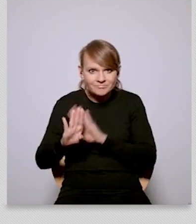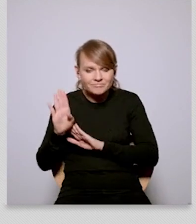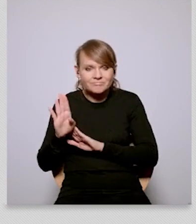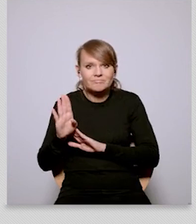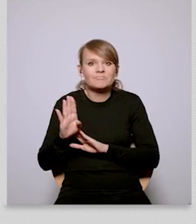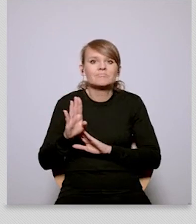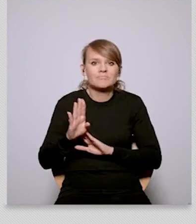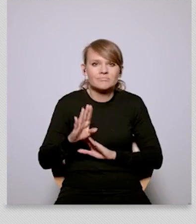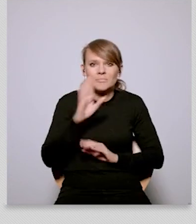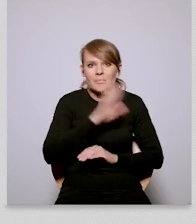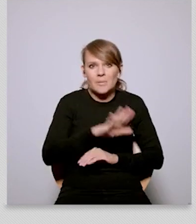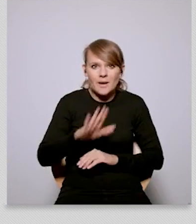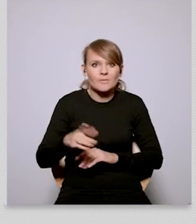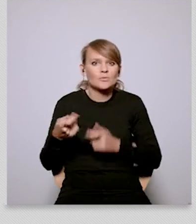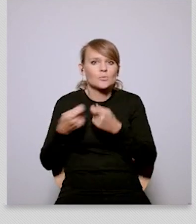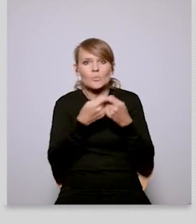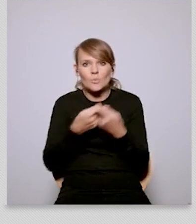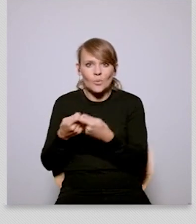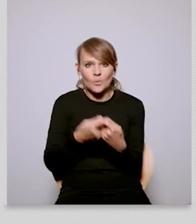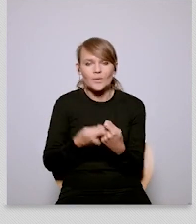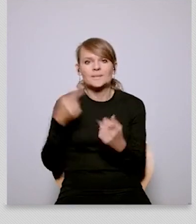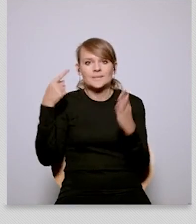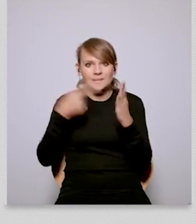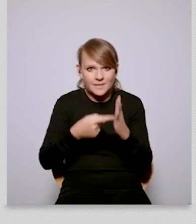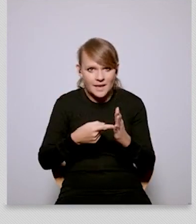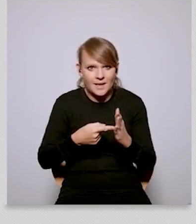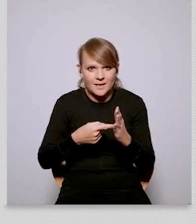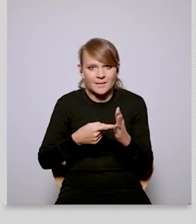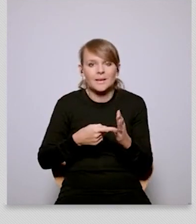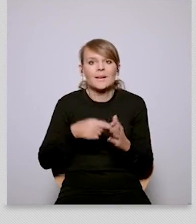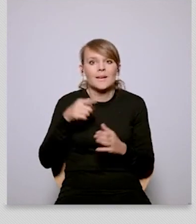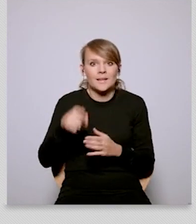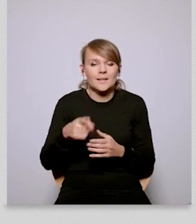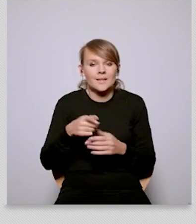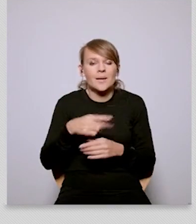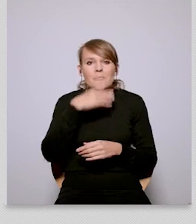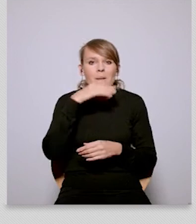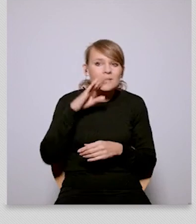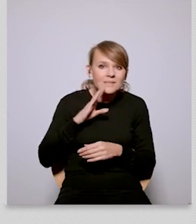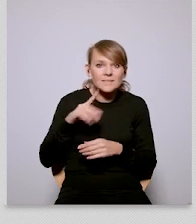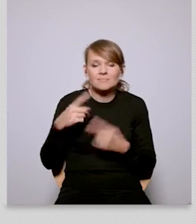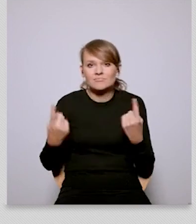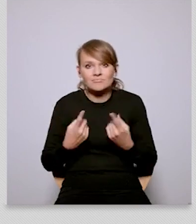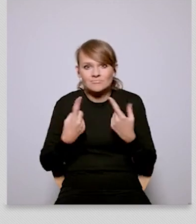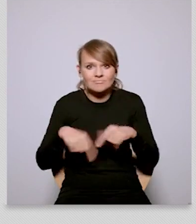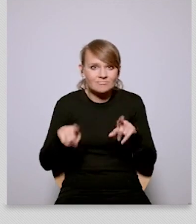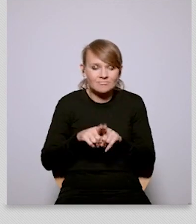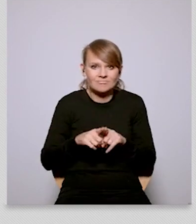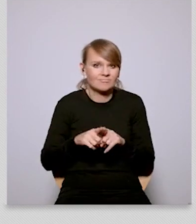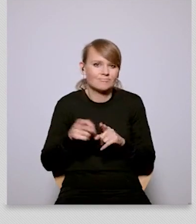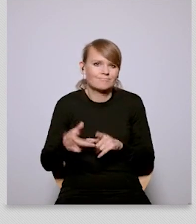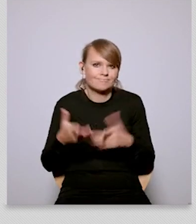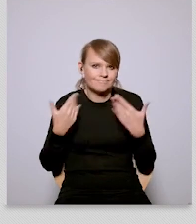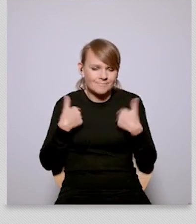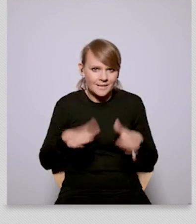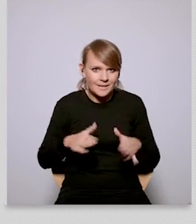wspólny wspólny cel żeby do tak realizacji tak pesymistycznego scenariusza nie dopuścić i